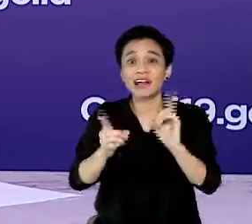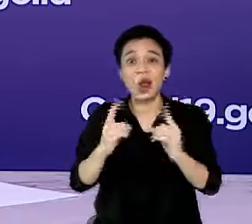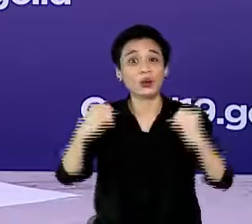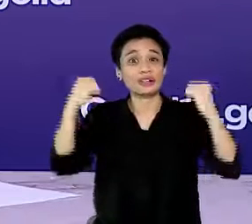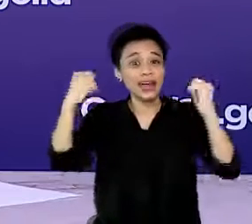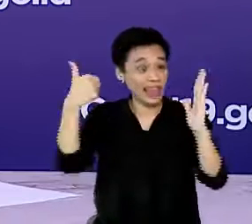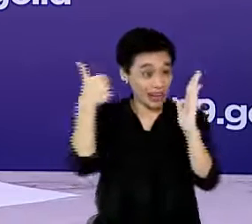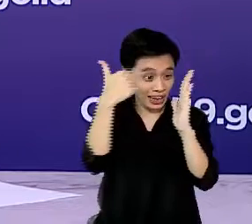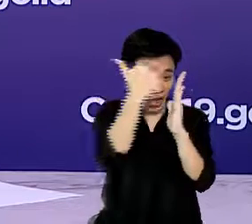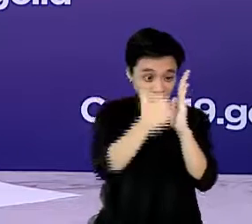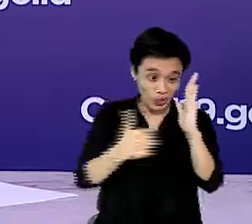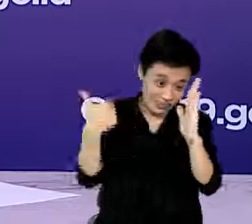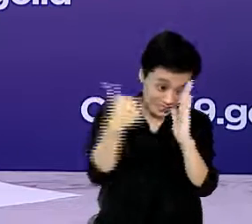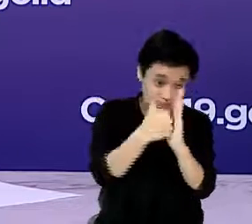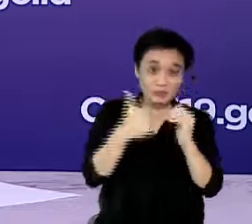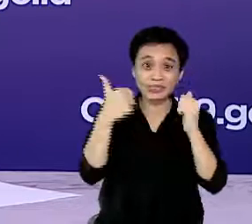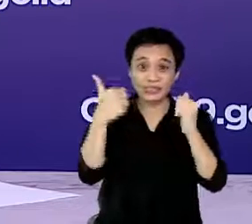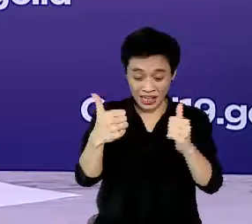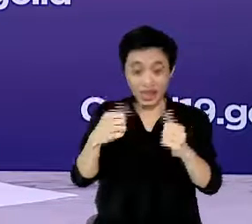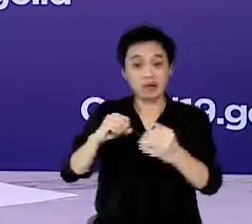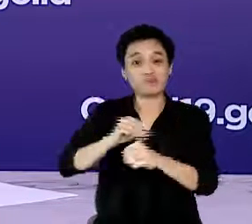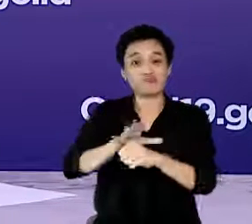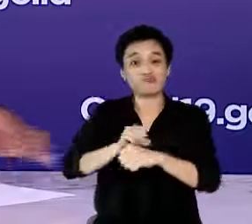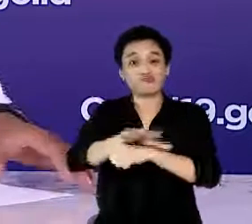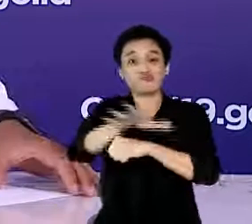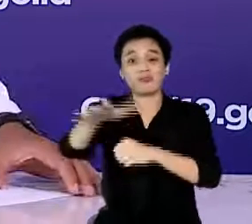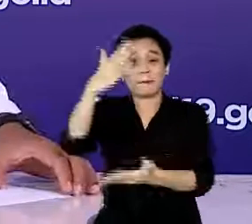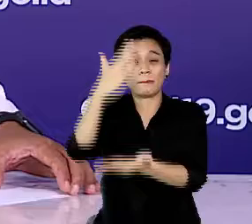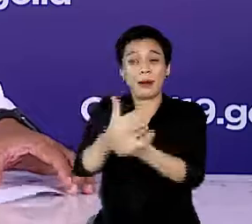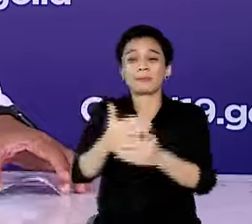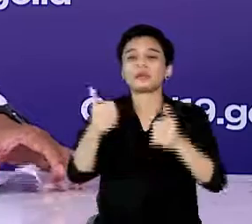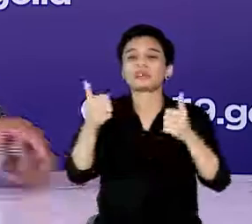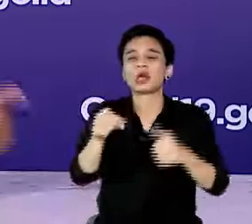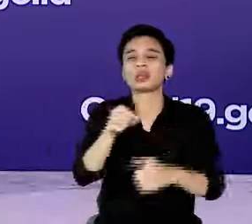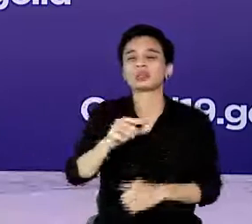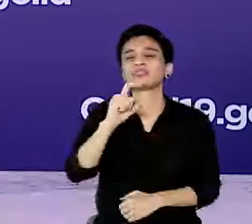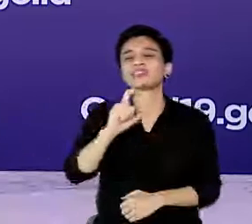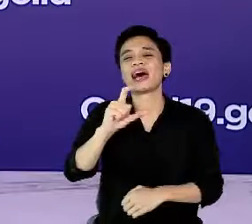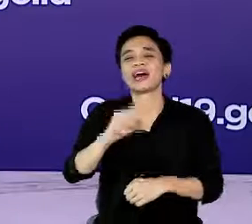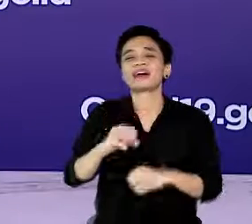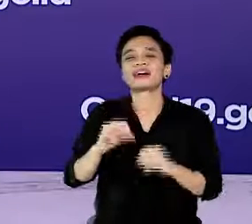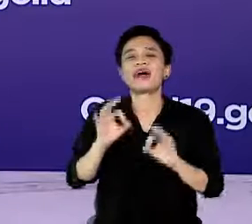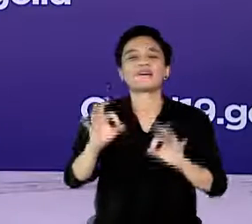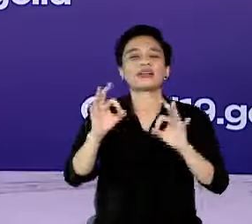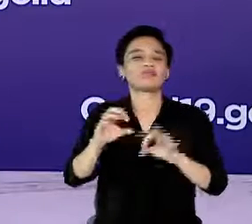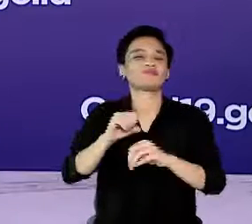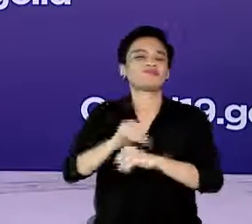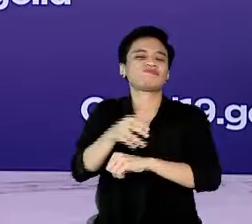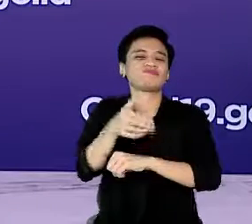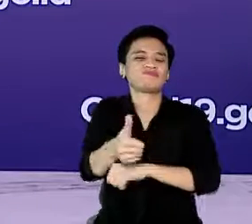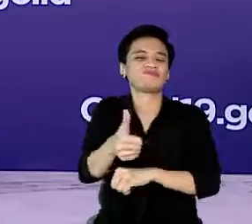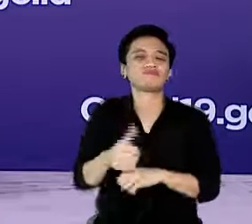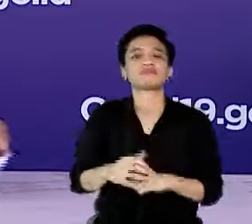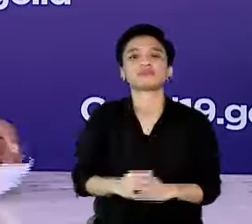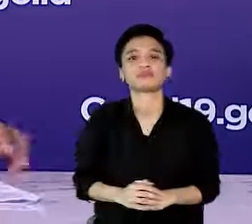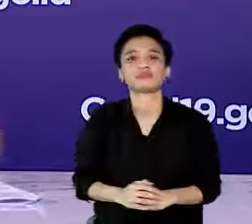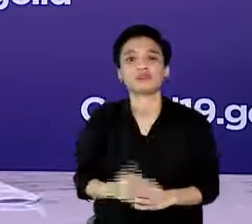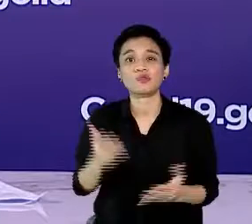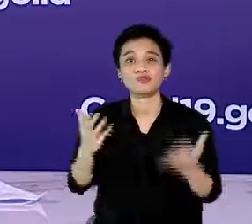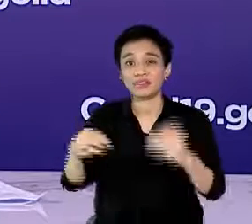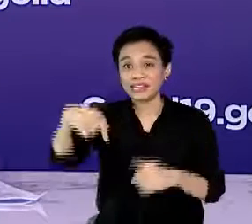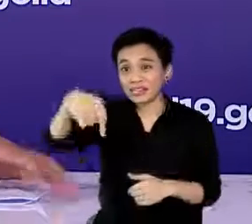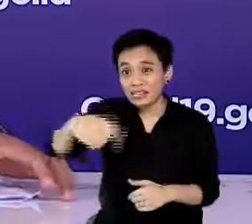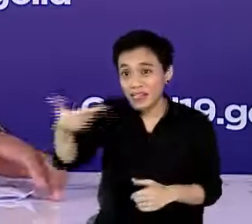secara efektif dan efisien terima kasih Hai selanjutnya mungkin ada pertanyaan langsung